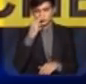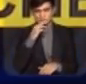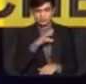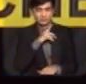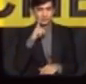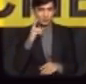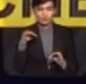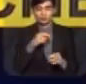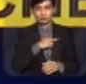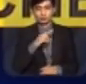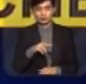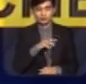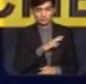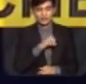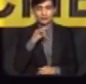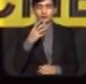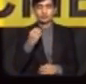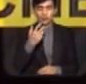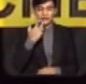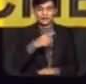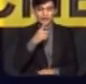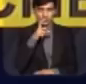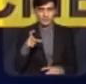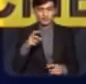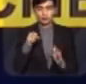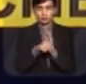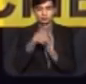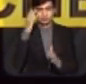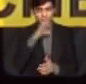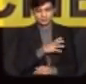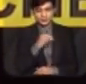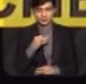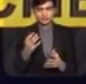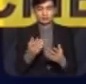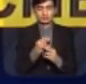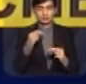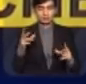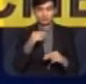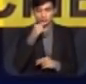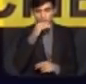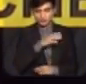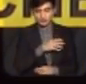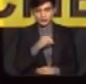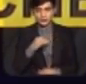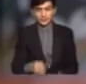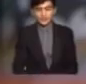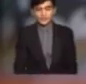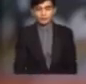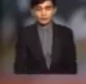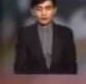351 совершил попытку среди лидеров в этом не почетном списке туркестанская область